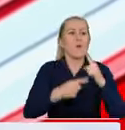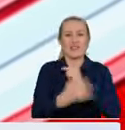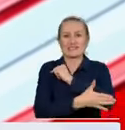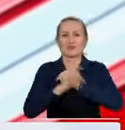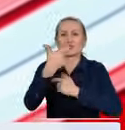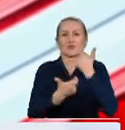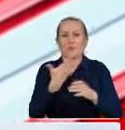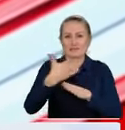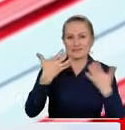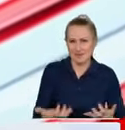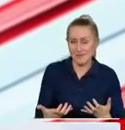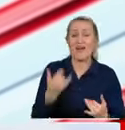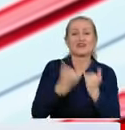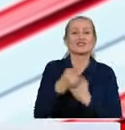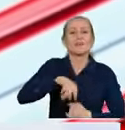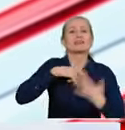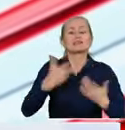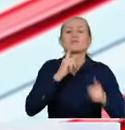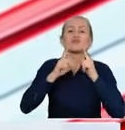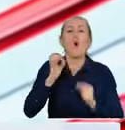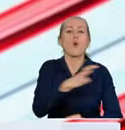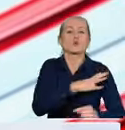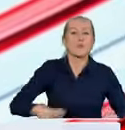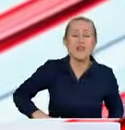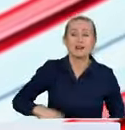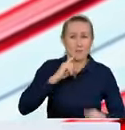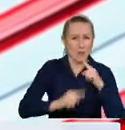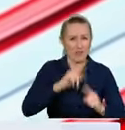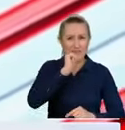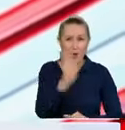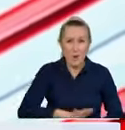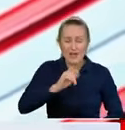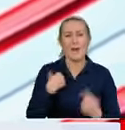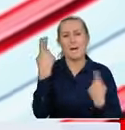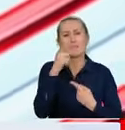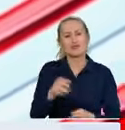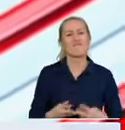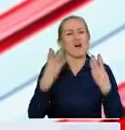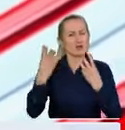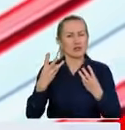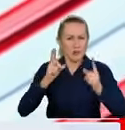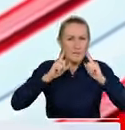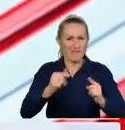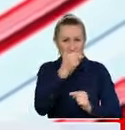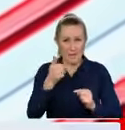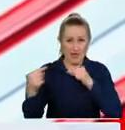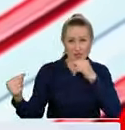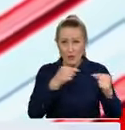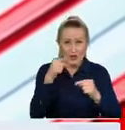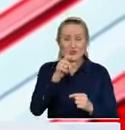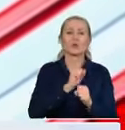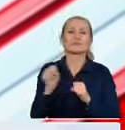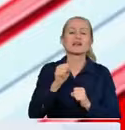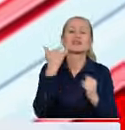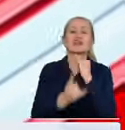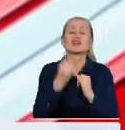chcemy porozmawiać o aspektach gospodarczych polityki europejskiej, to dużo istotniejszym, aktualnym i rzeczywistym tematem do dyskusji jest